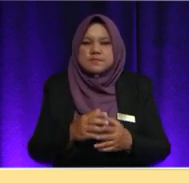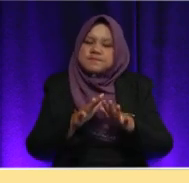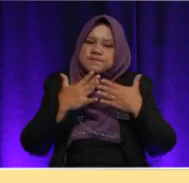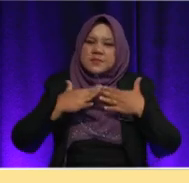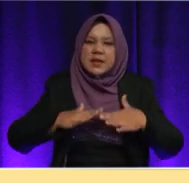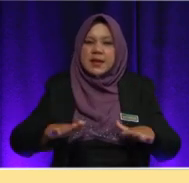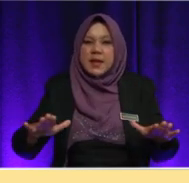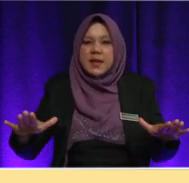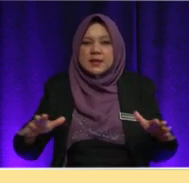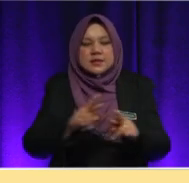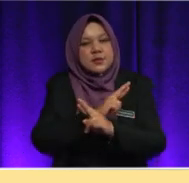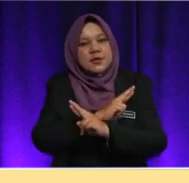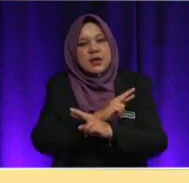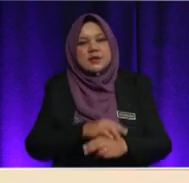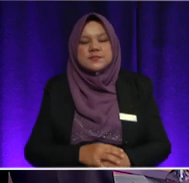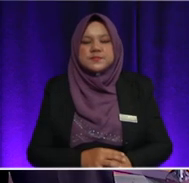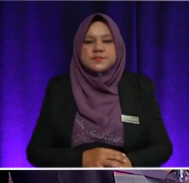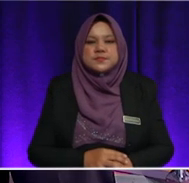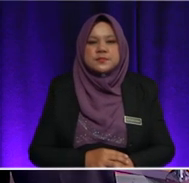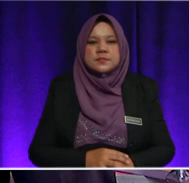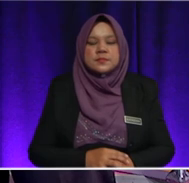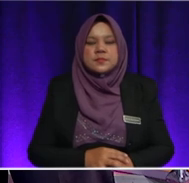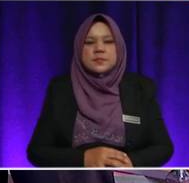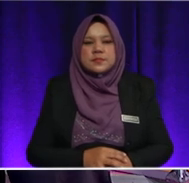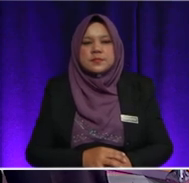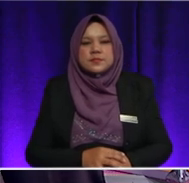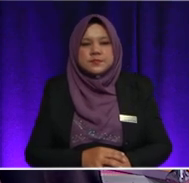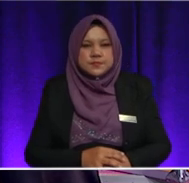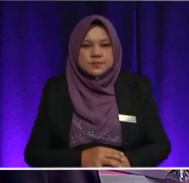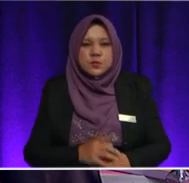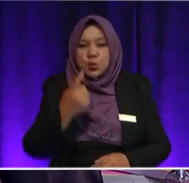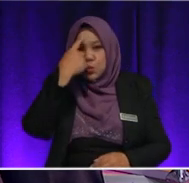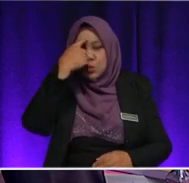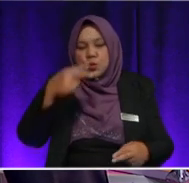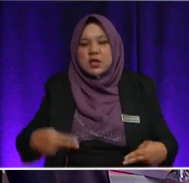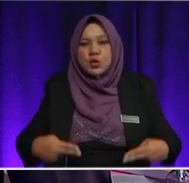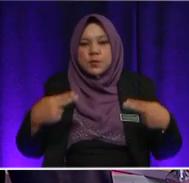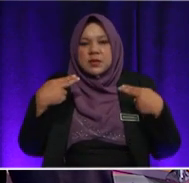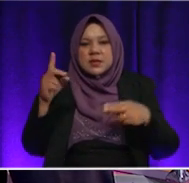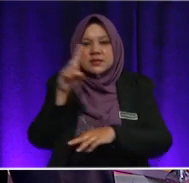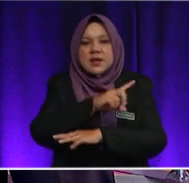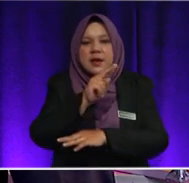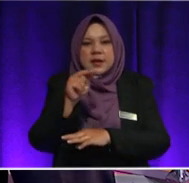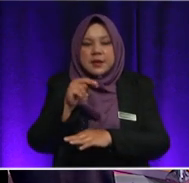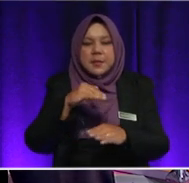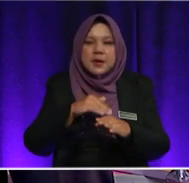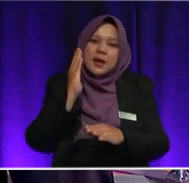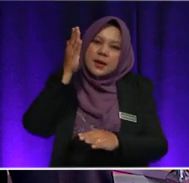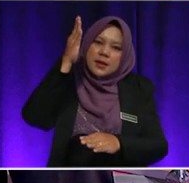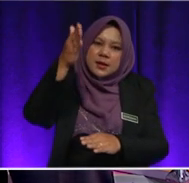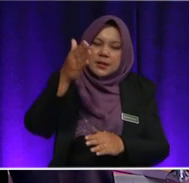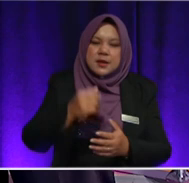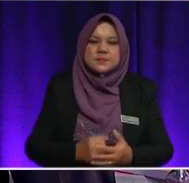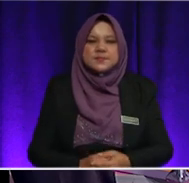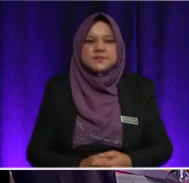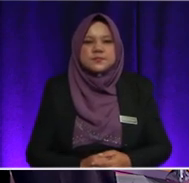yang penting kita dapat sesuatu betul pada hari ini ya untuk bekal dan kehidupan kita sehari-hari pada hari ini dan pada masing-masing akan datang